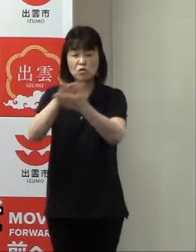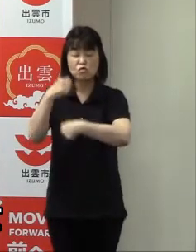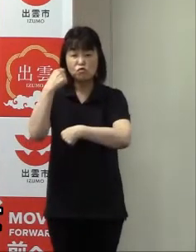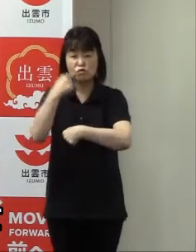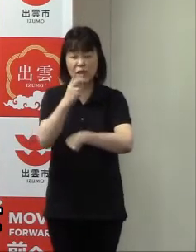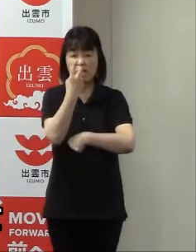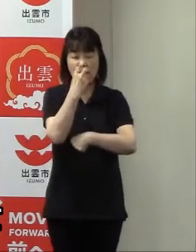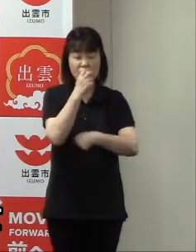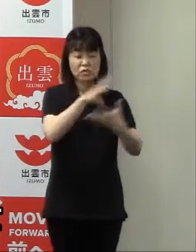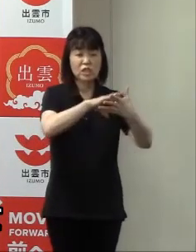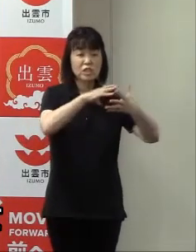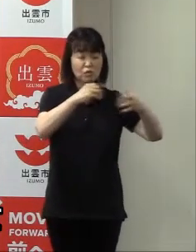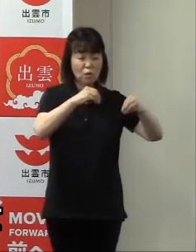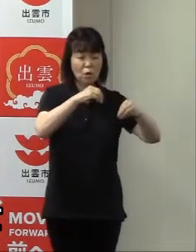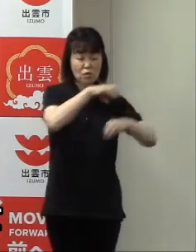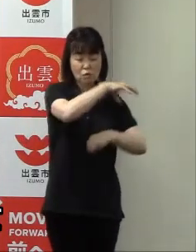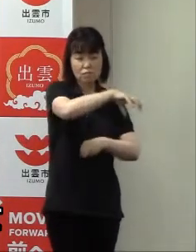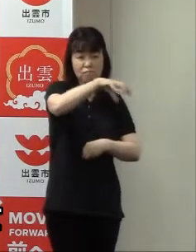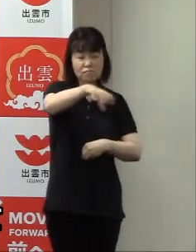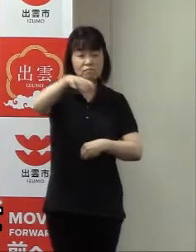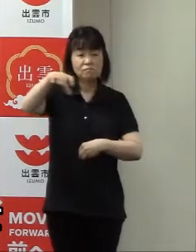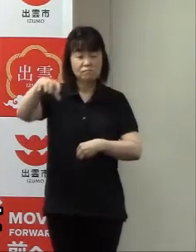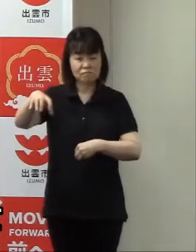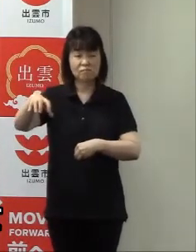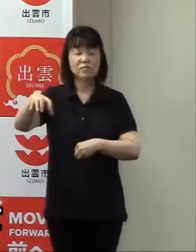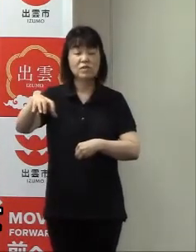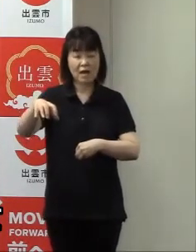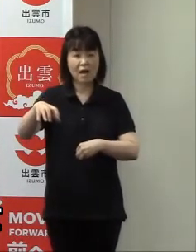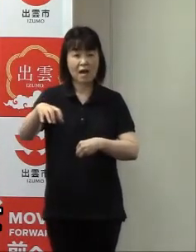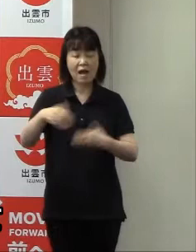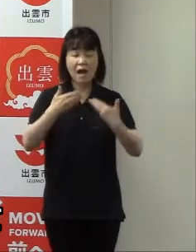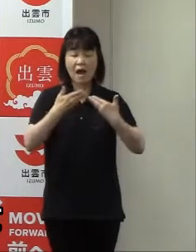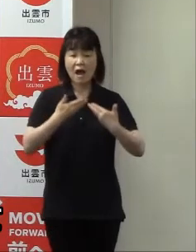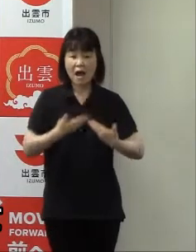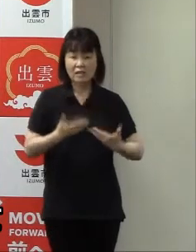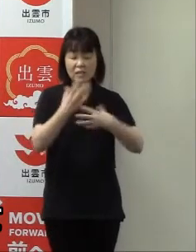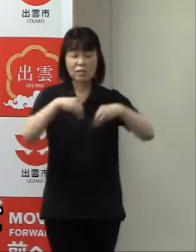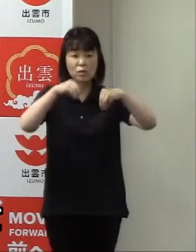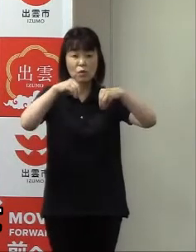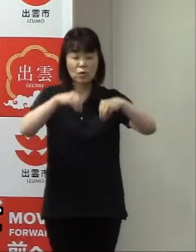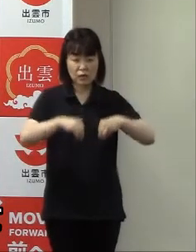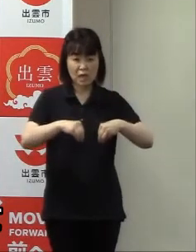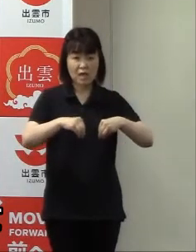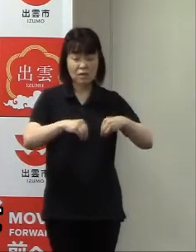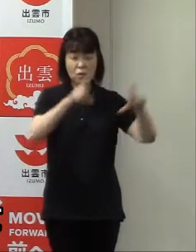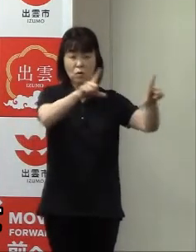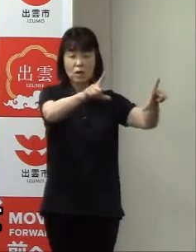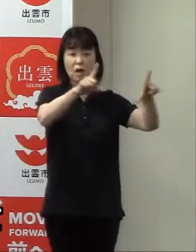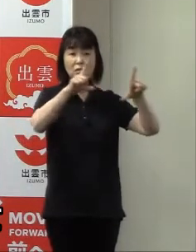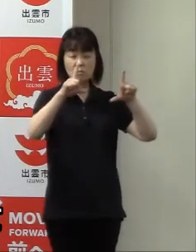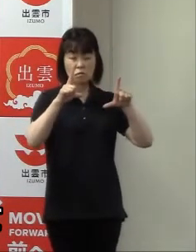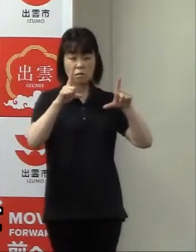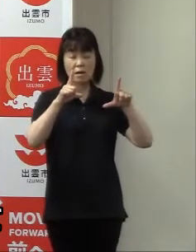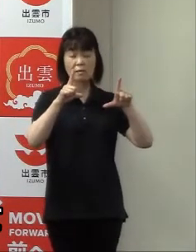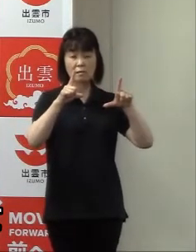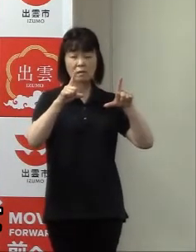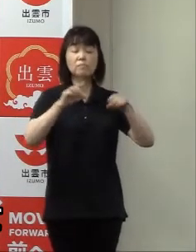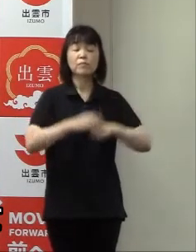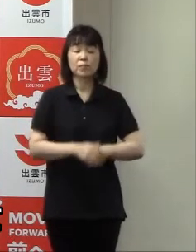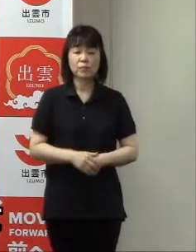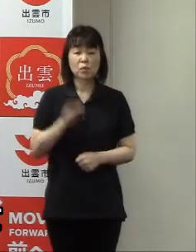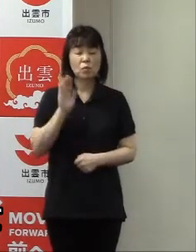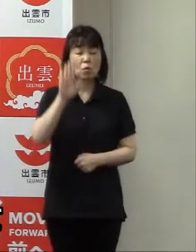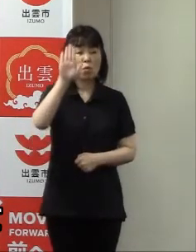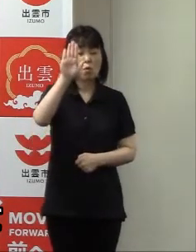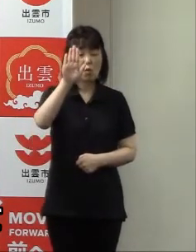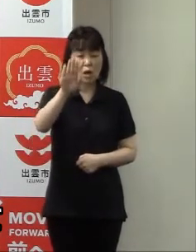以前求めていた安全協定の回答をされたということで、その後中